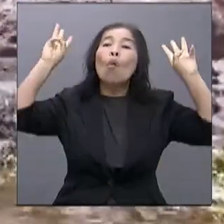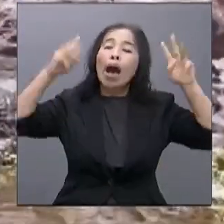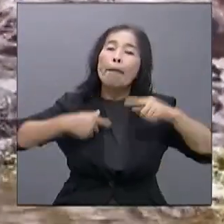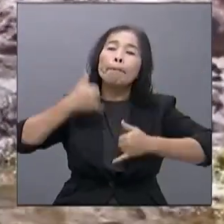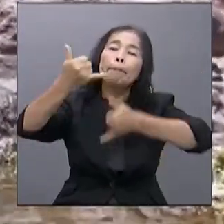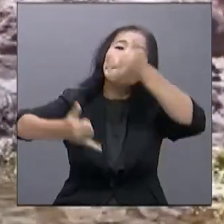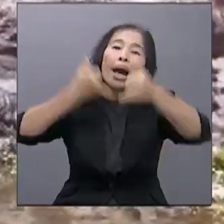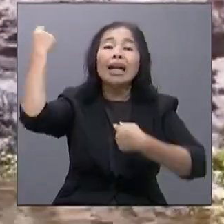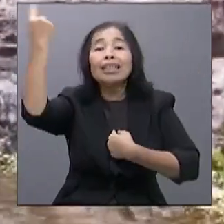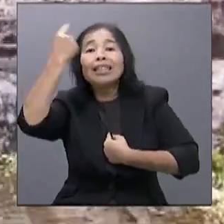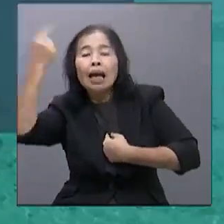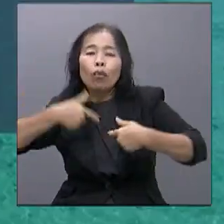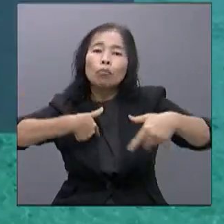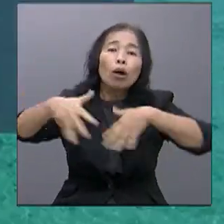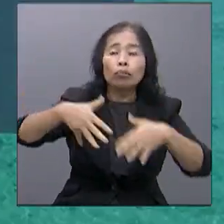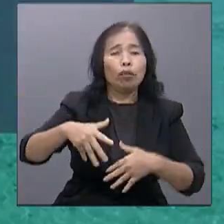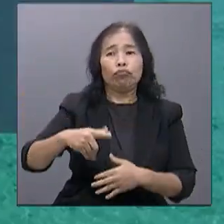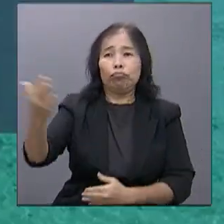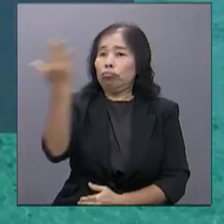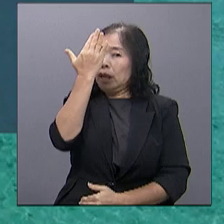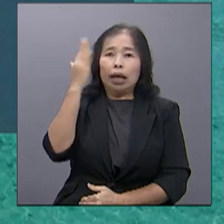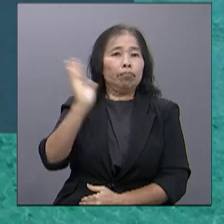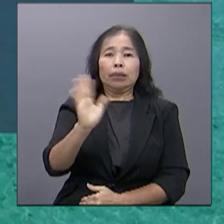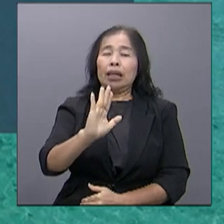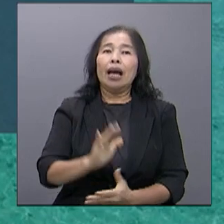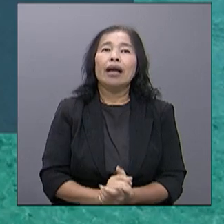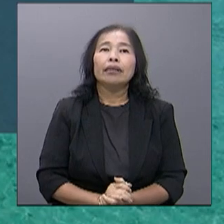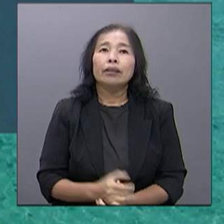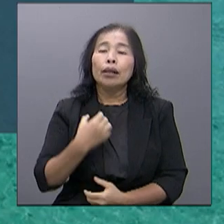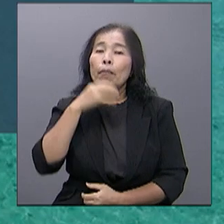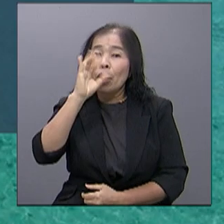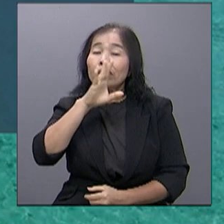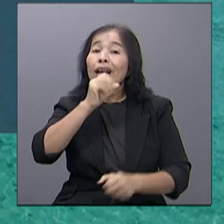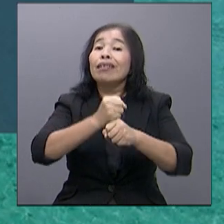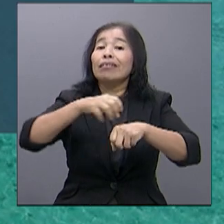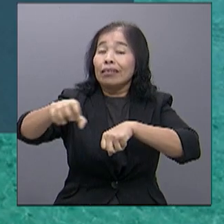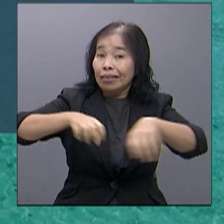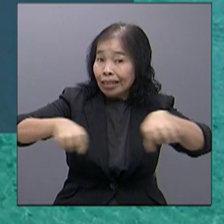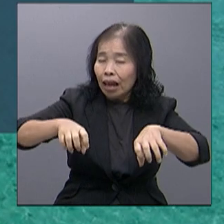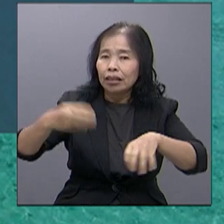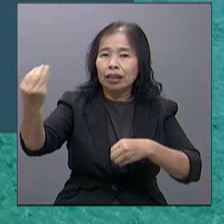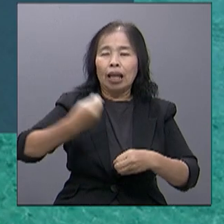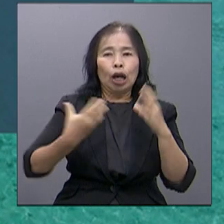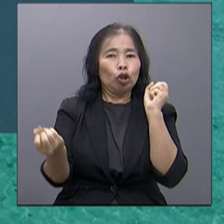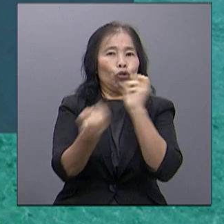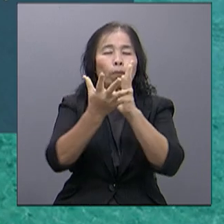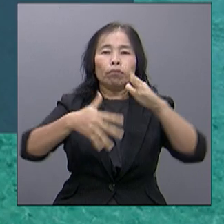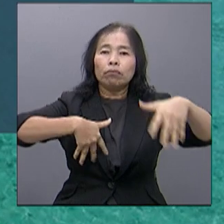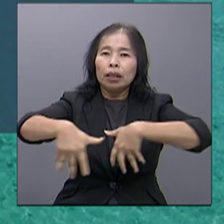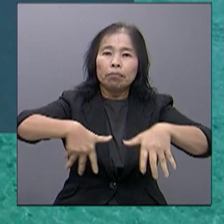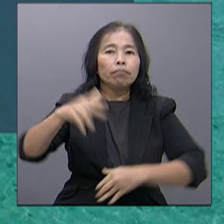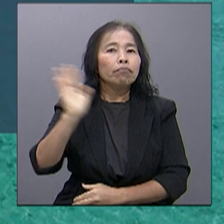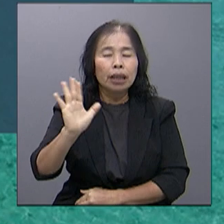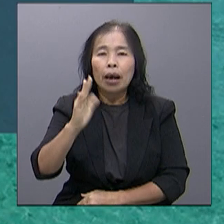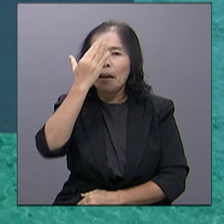ธรรมชาติด้วยค่ะเรื่องของการจัดตามพื้นที่ที่ไม่ให้เกิดฝนกระทบแล้วก็รวมถึง